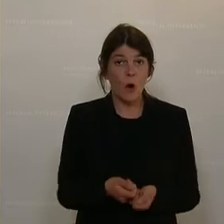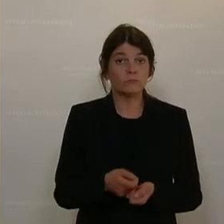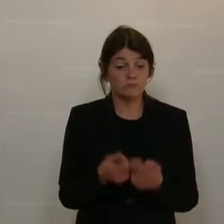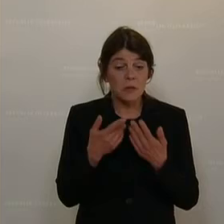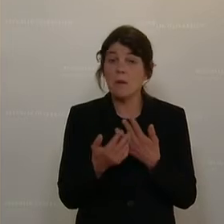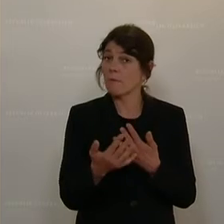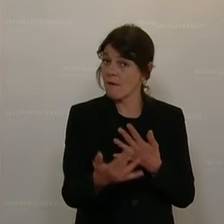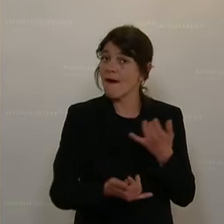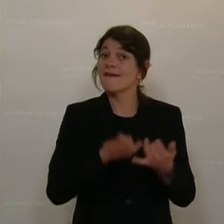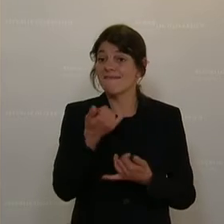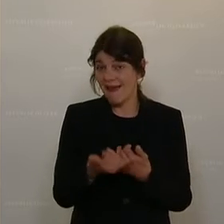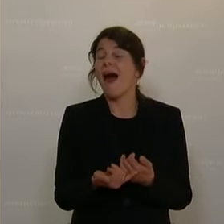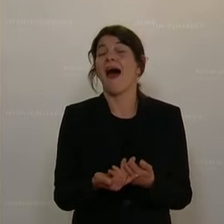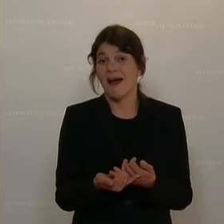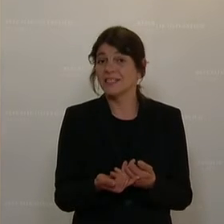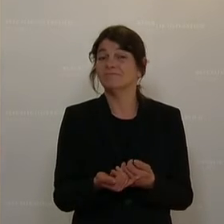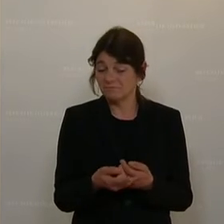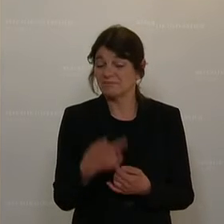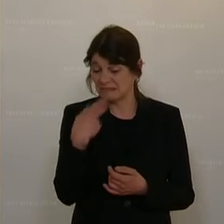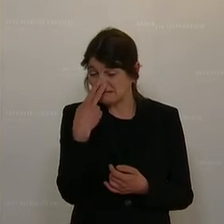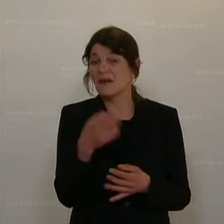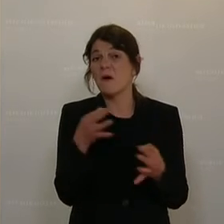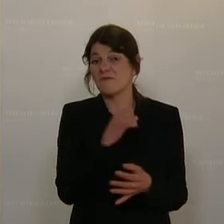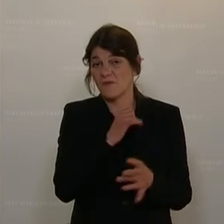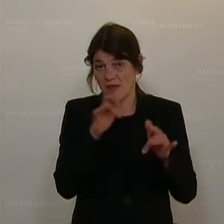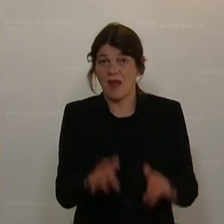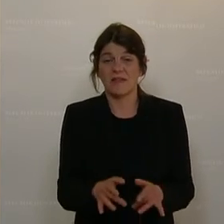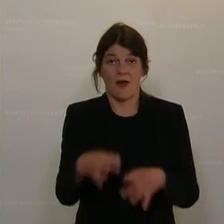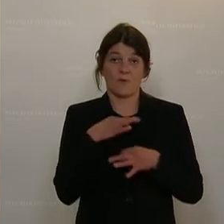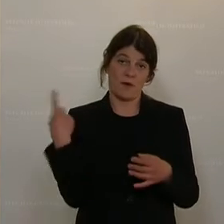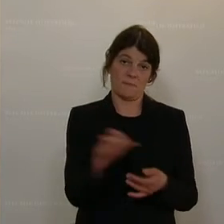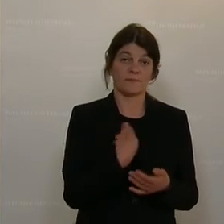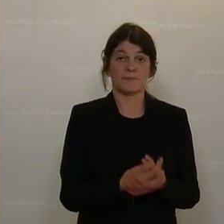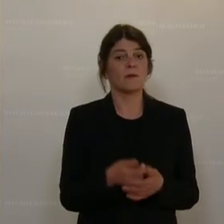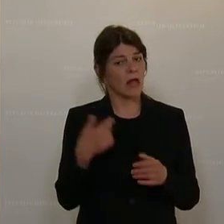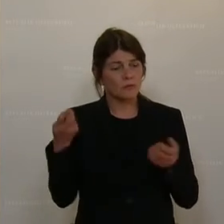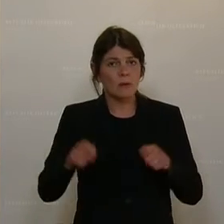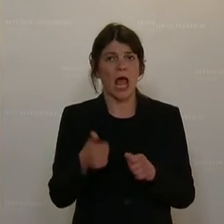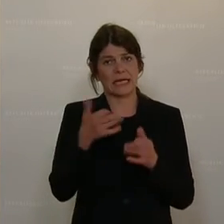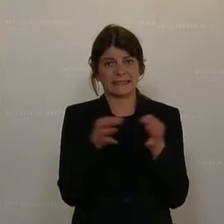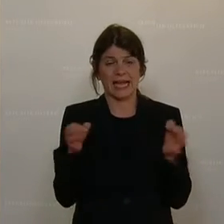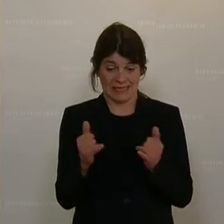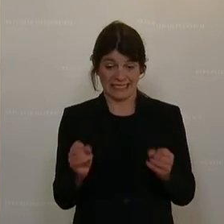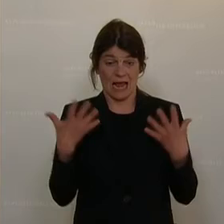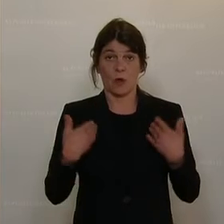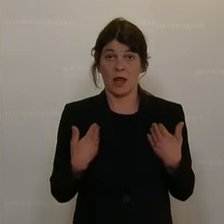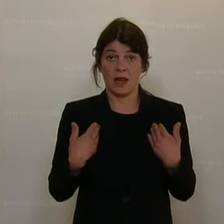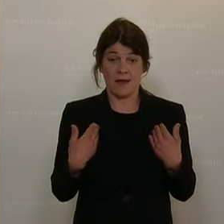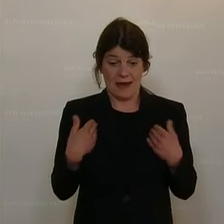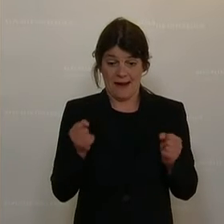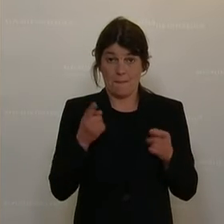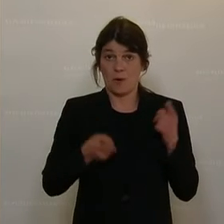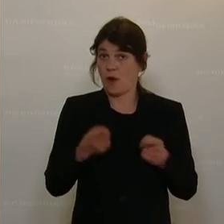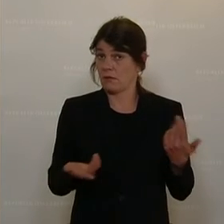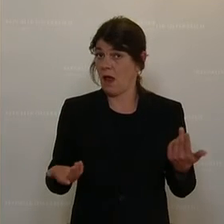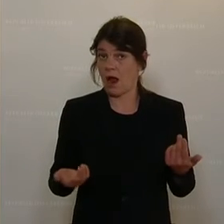sich in einigen Jahren in vielfältiger Form rentieren wird. Und abschließend noch ein Satz, weil es ganz aktuell ist. Ich kann es nicht